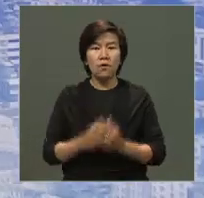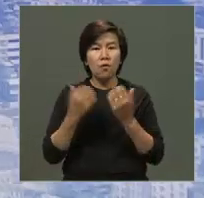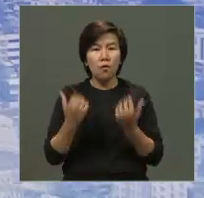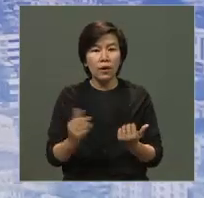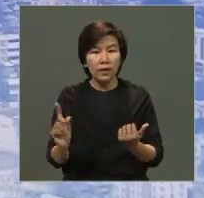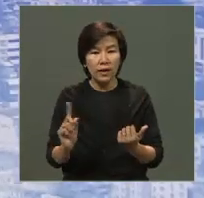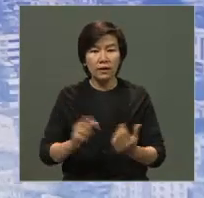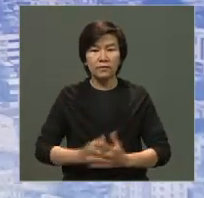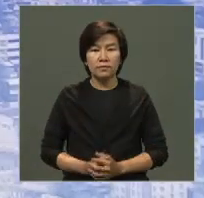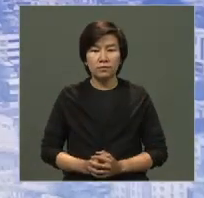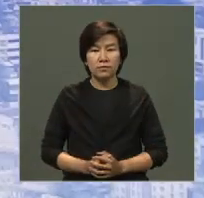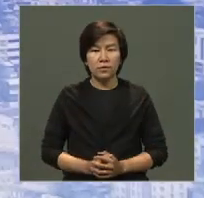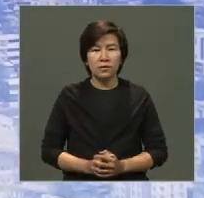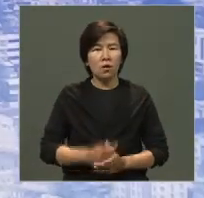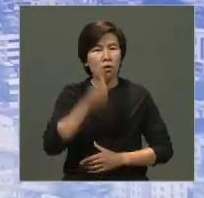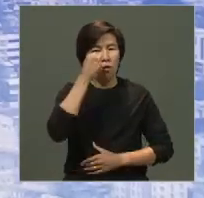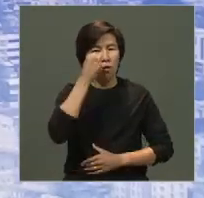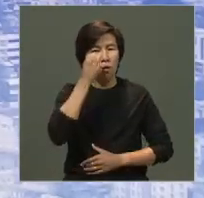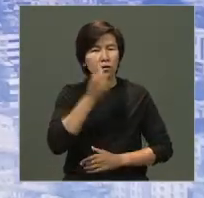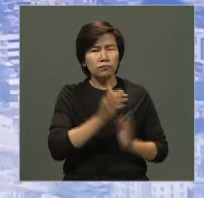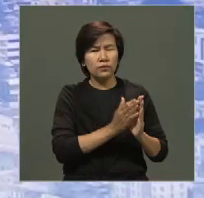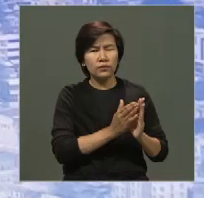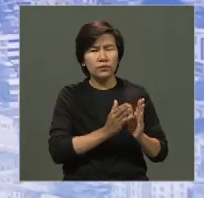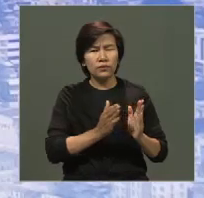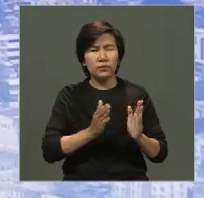ค่ะและวันนี้ก็จะเป็นวันที่ 30 1